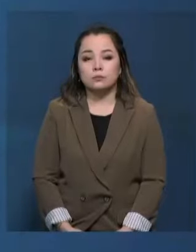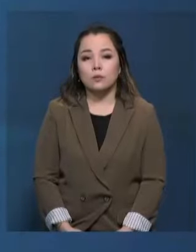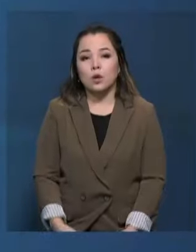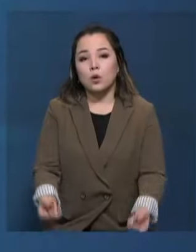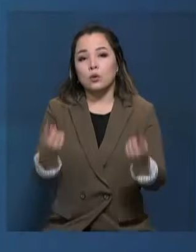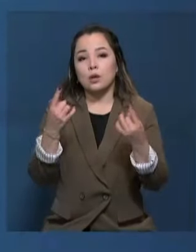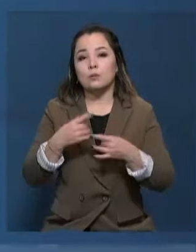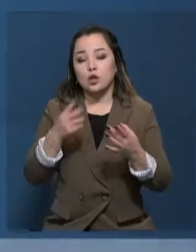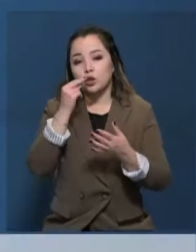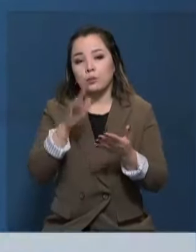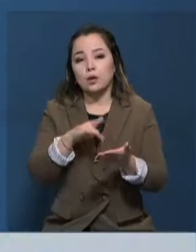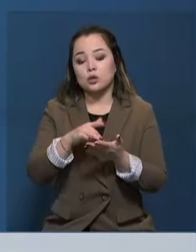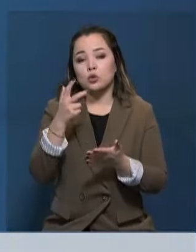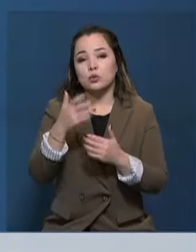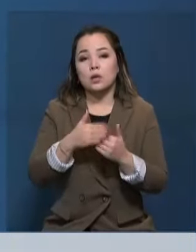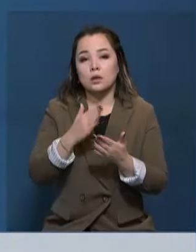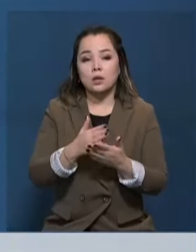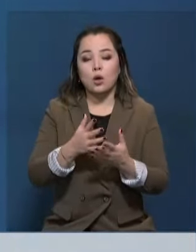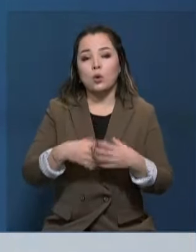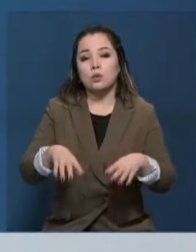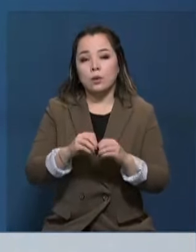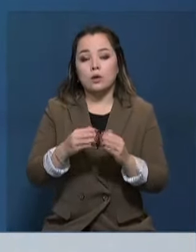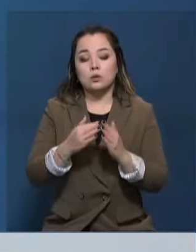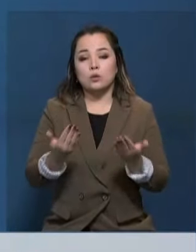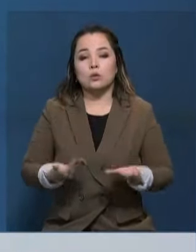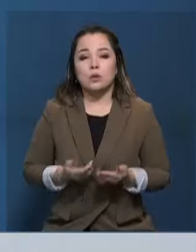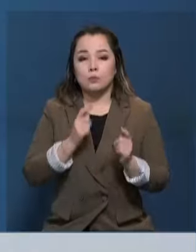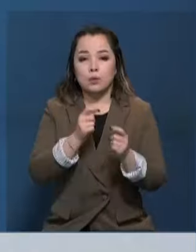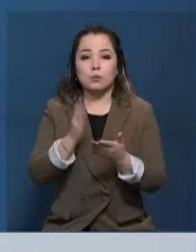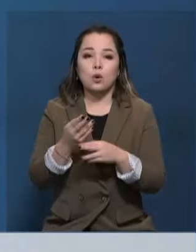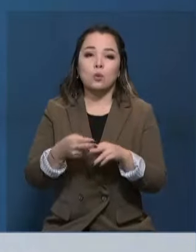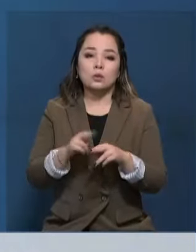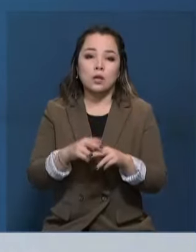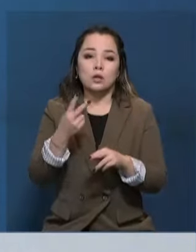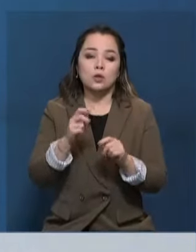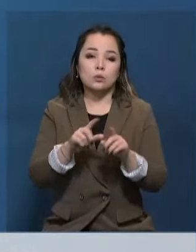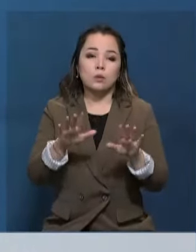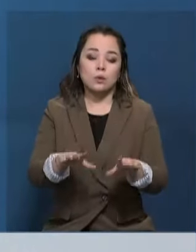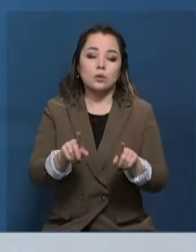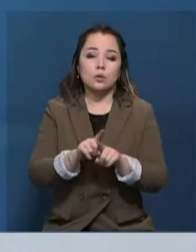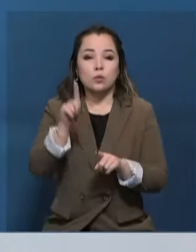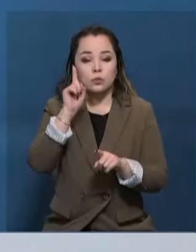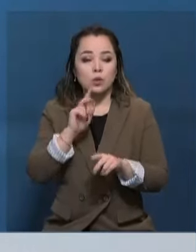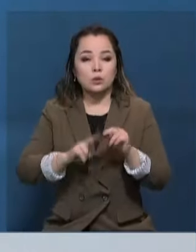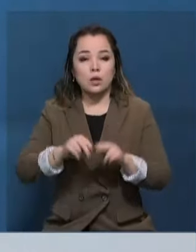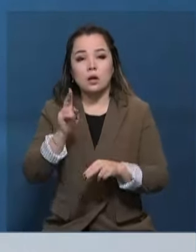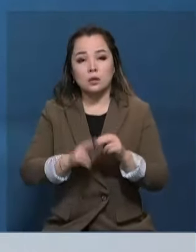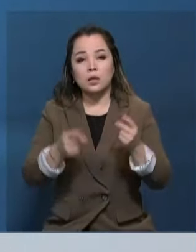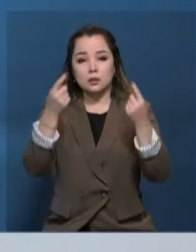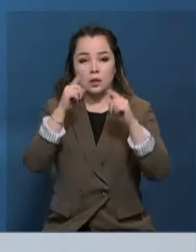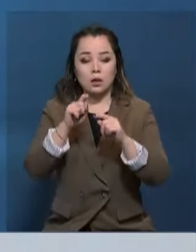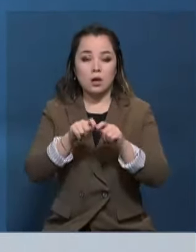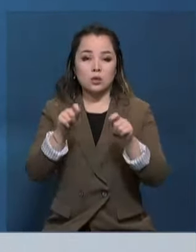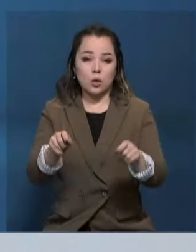Ұлық мерекеге орай Шымкентте 100-ден астам отбасы баспаналы болды. Сондай-ақ екі жайлы мектептің құрылысы аяқталып,